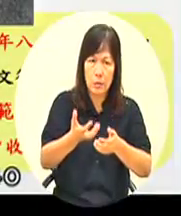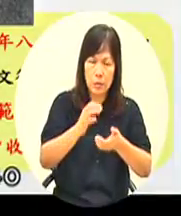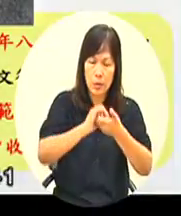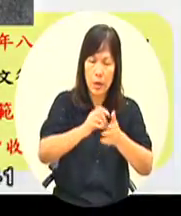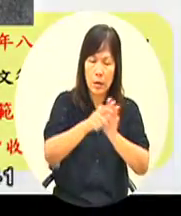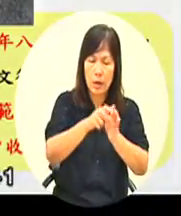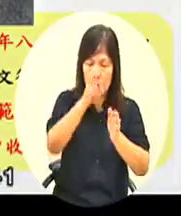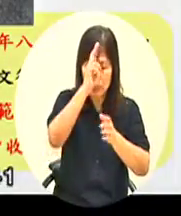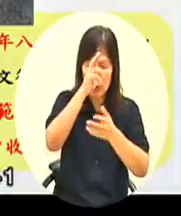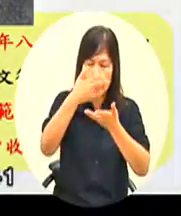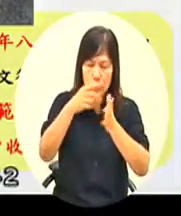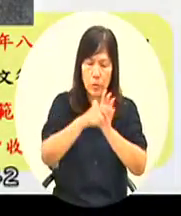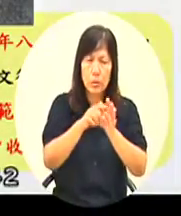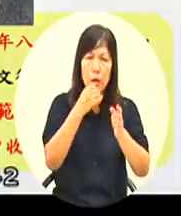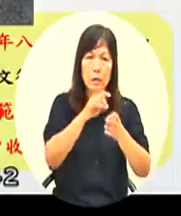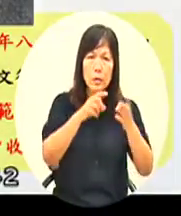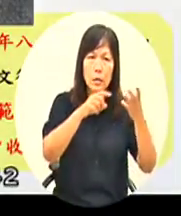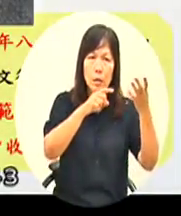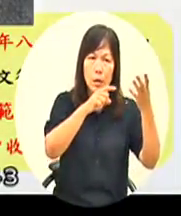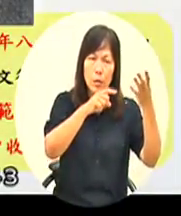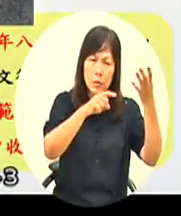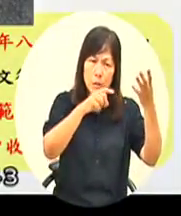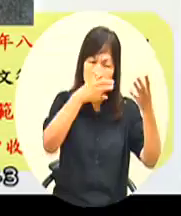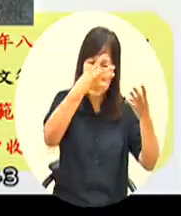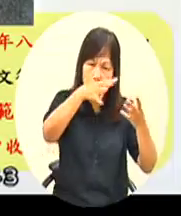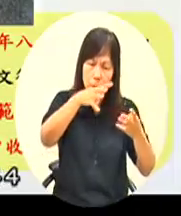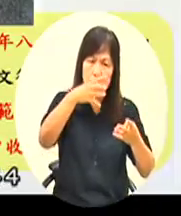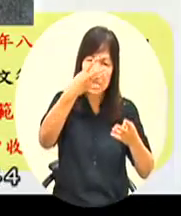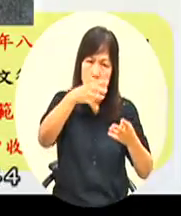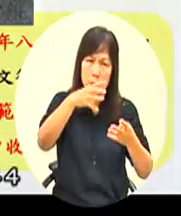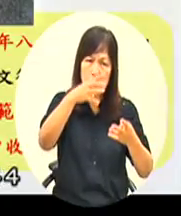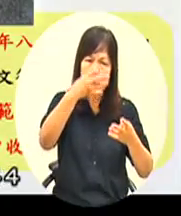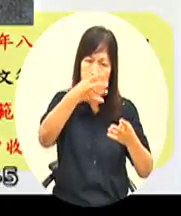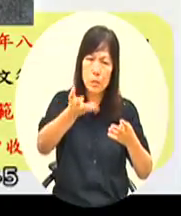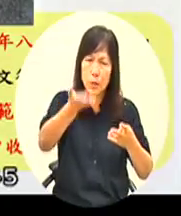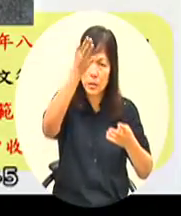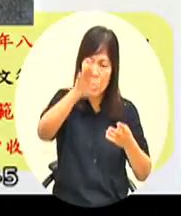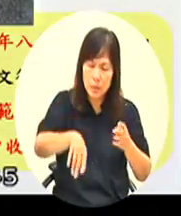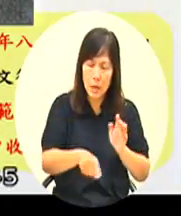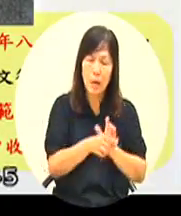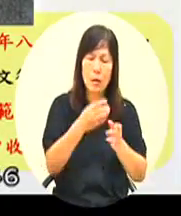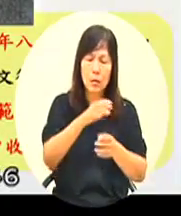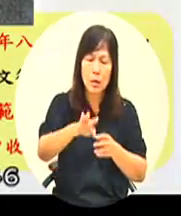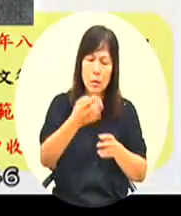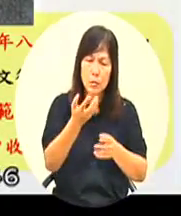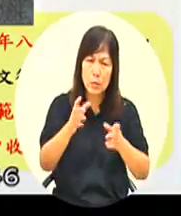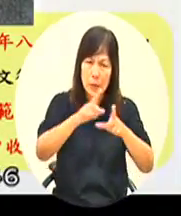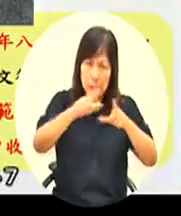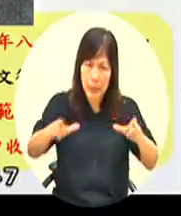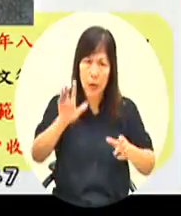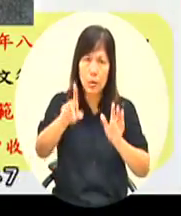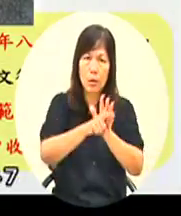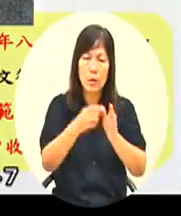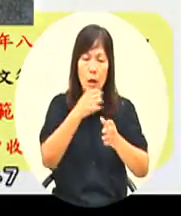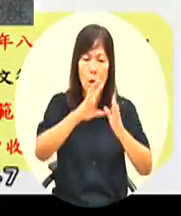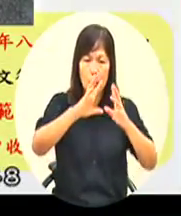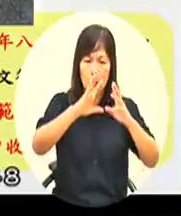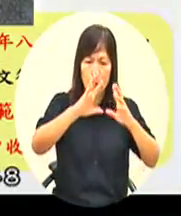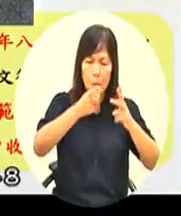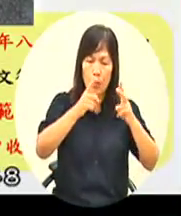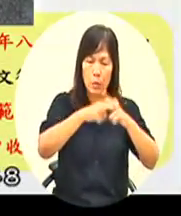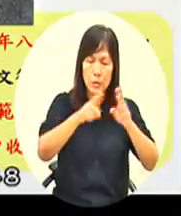于负4块到正4块，那负4块到正4块这个范围就蛮大的，也就是说国小收费36块